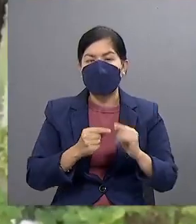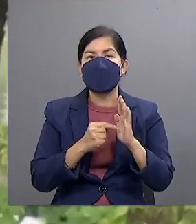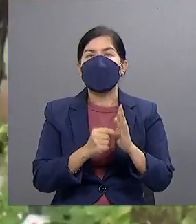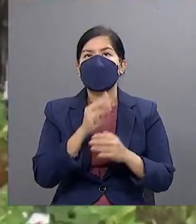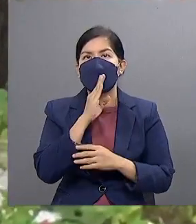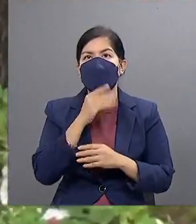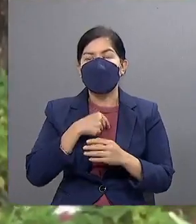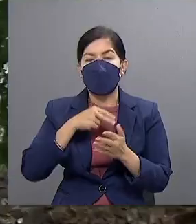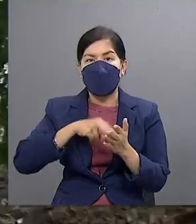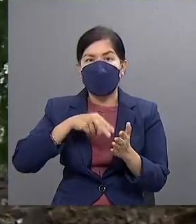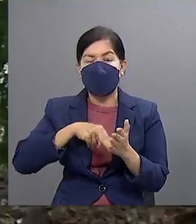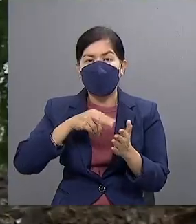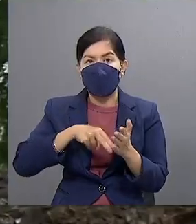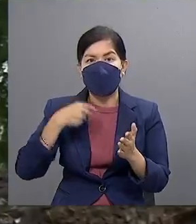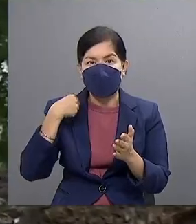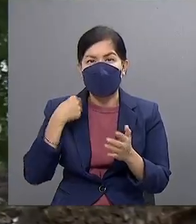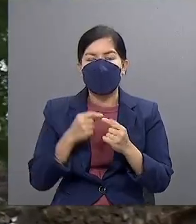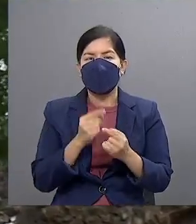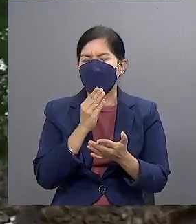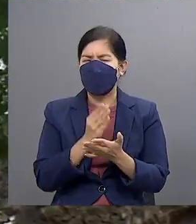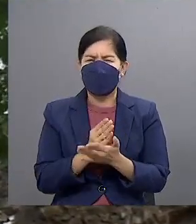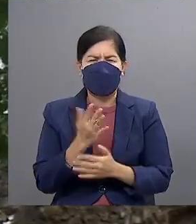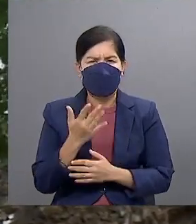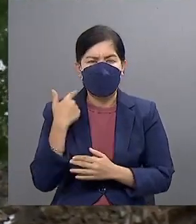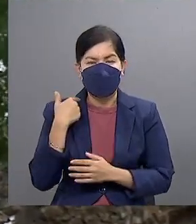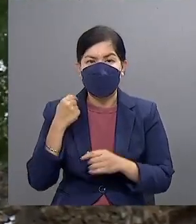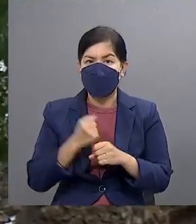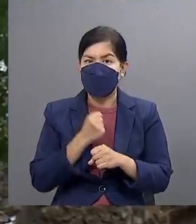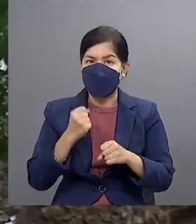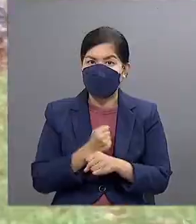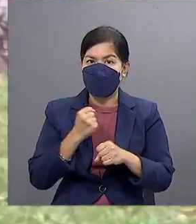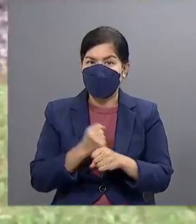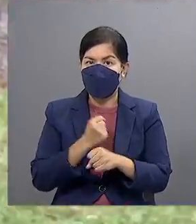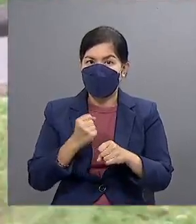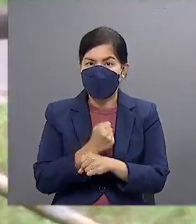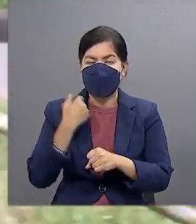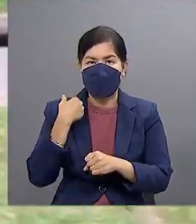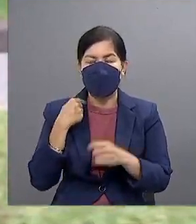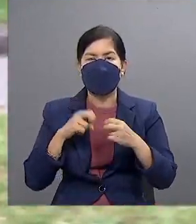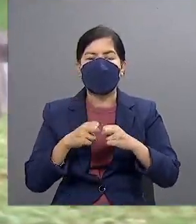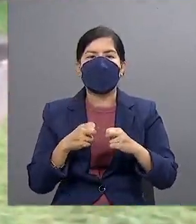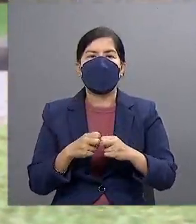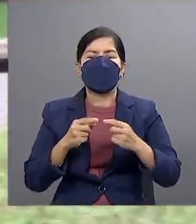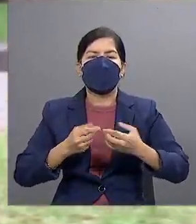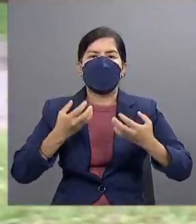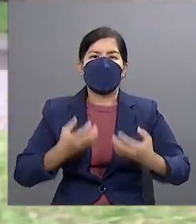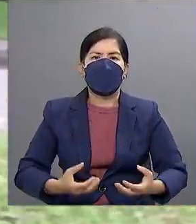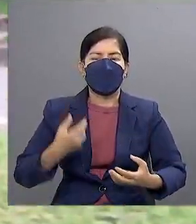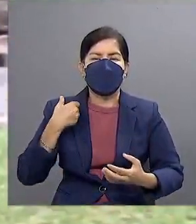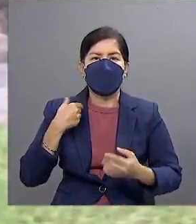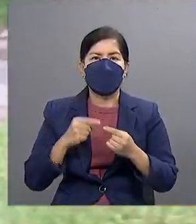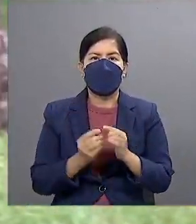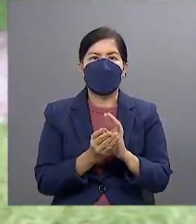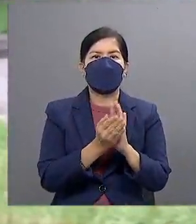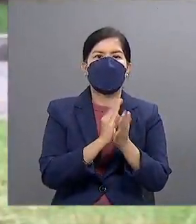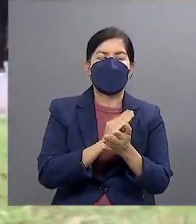นักวิ่งมาราธอนแบบไม่ได้หยุดพักแบบเดี๋ยวก็ซ้อมเดี๋ยวก็ซ้อมพวกนี้เนี่ยจะทำให้ต่อมหมวกไตล้าแล้วมันก็จะส่งผลร้ายขึ้นมาได้ถ้าเ